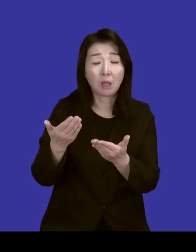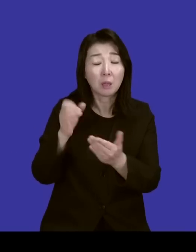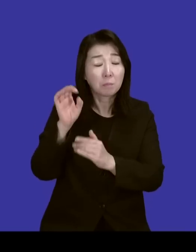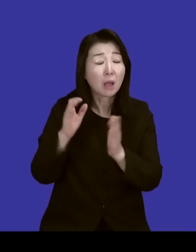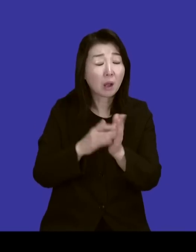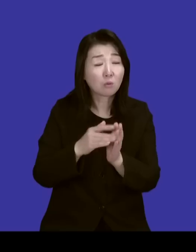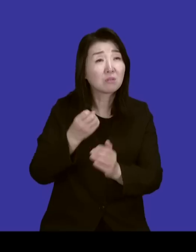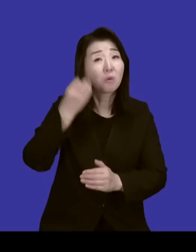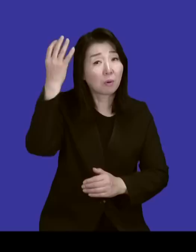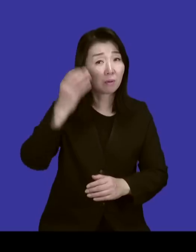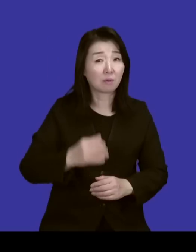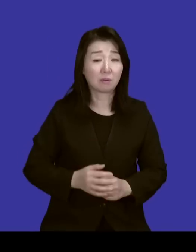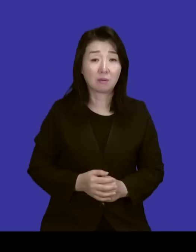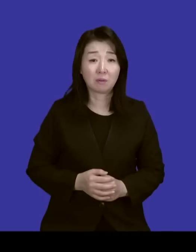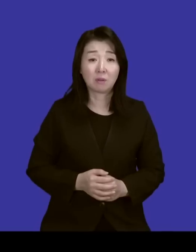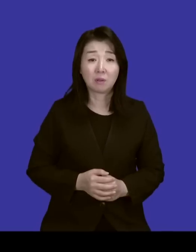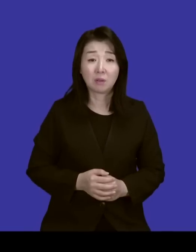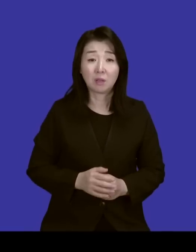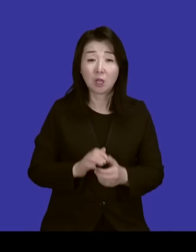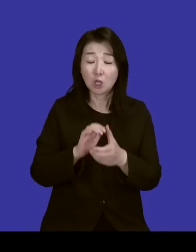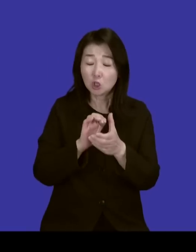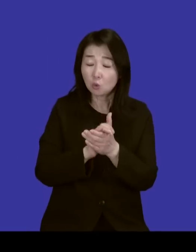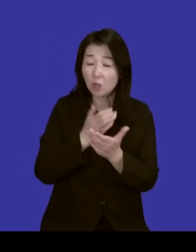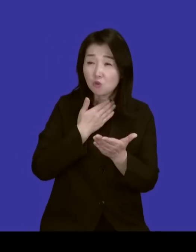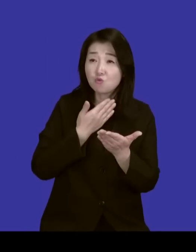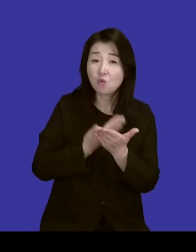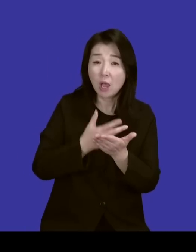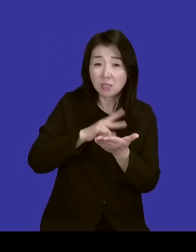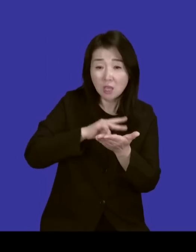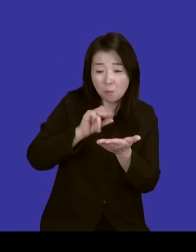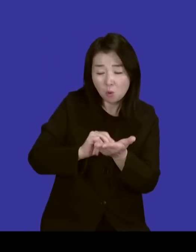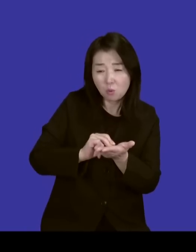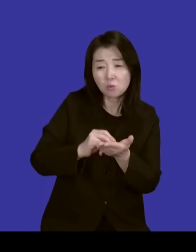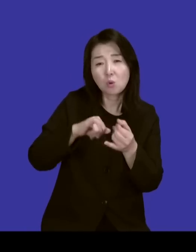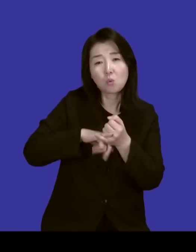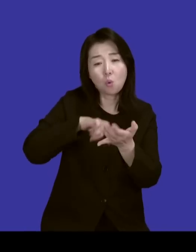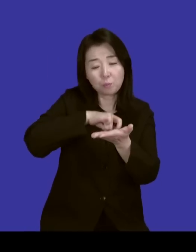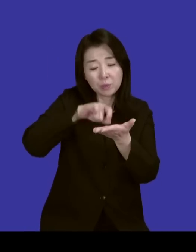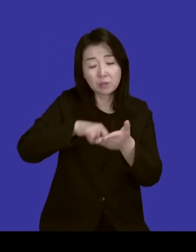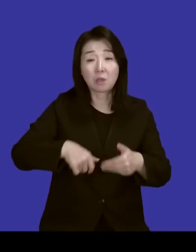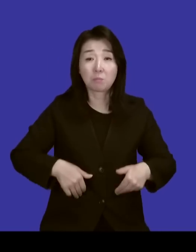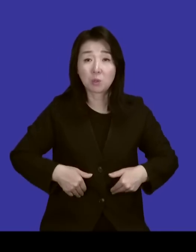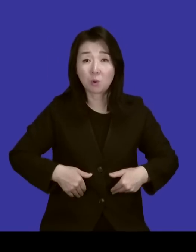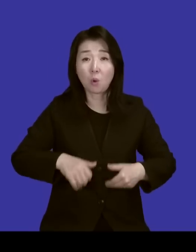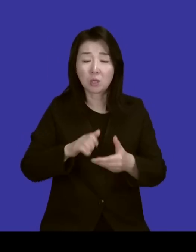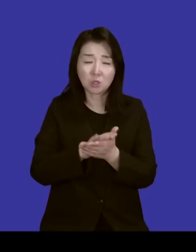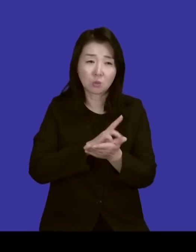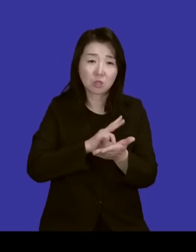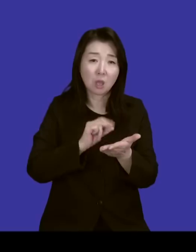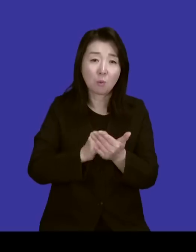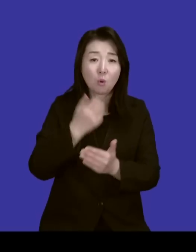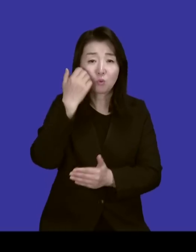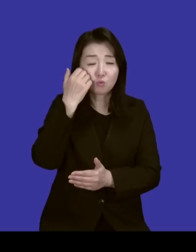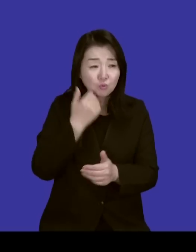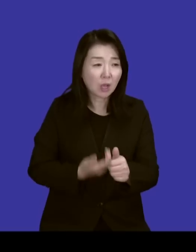그래서 기도할 중요한 내용이다 그러면 그걸 써야 돼. 이렇게 써서 맞아요. 그 기도 제목을 누군가에